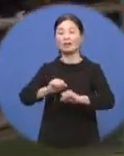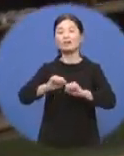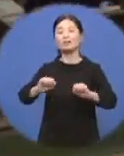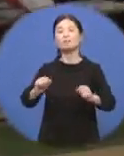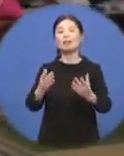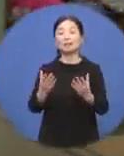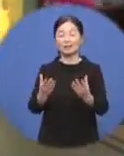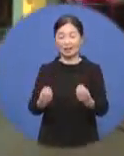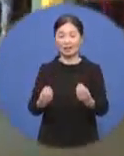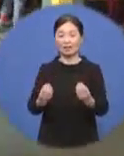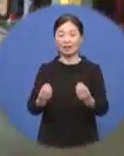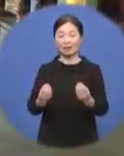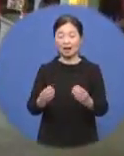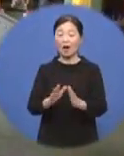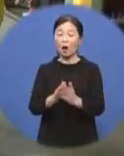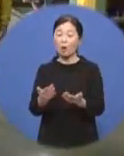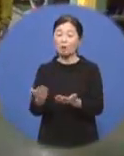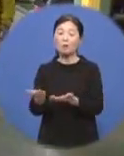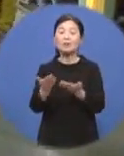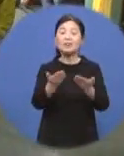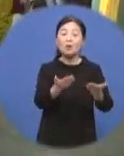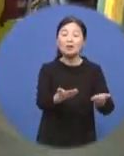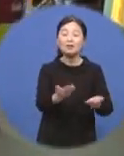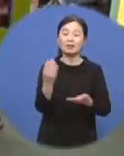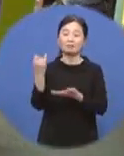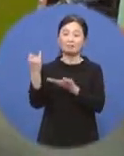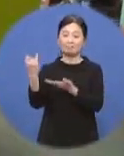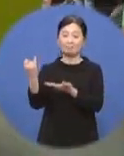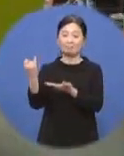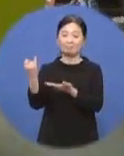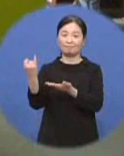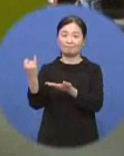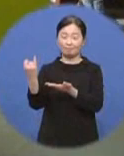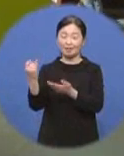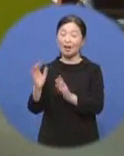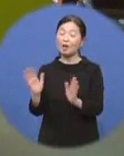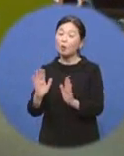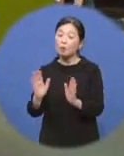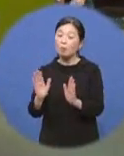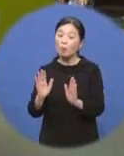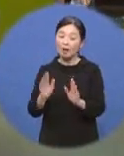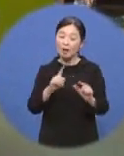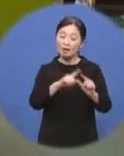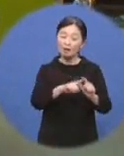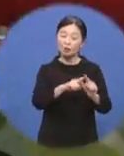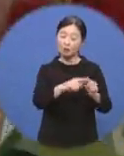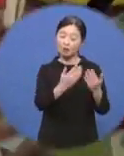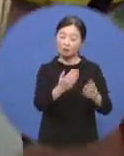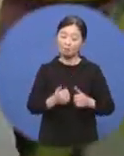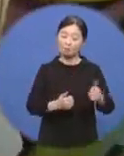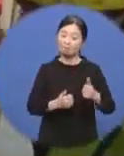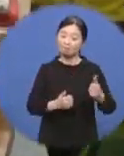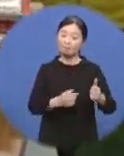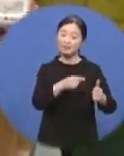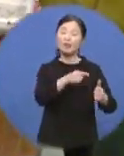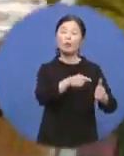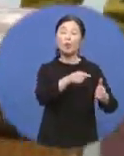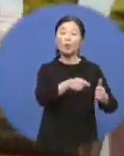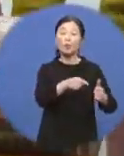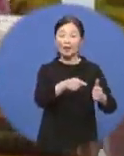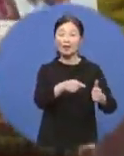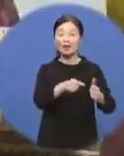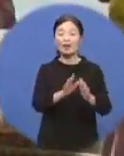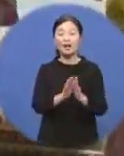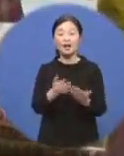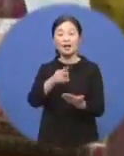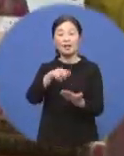リユース本を寄贈したこちらの女性は、子どもが通う中学校で図書ボランティアの活動に取り組んでいるということ